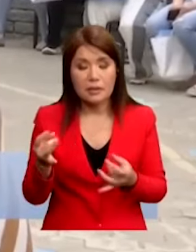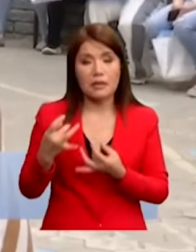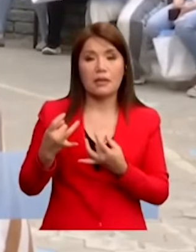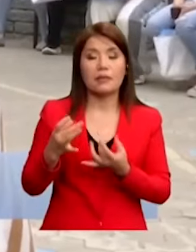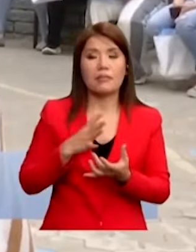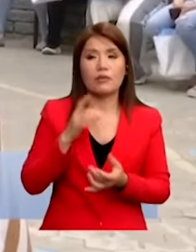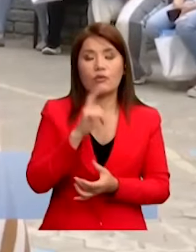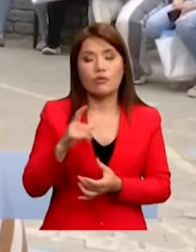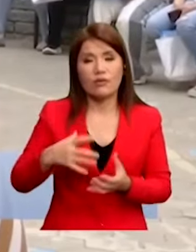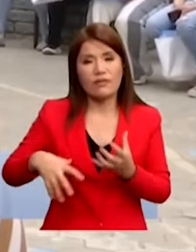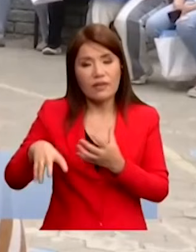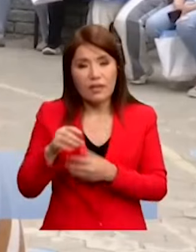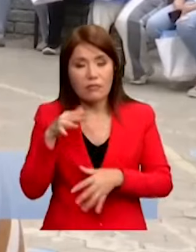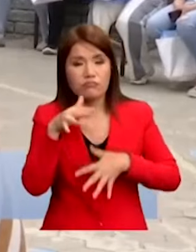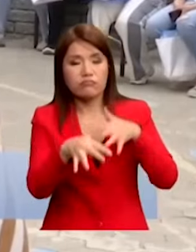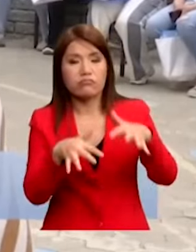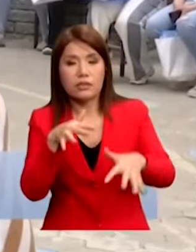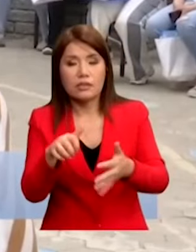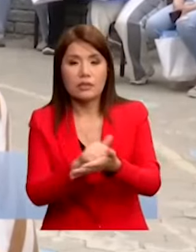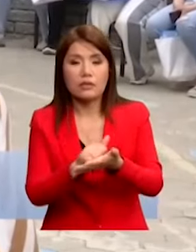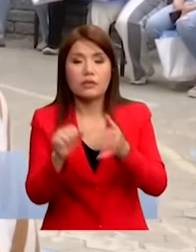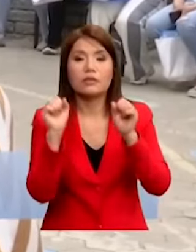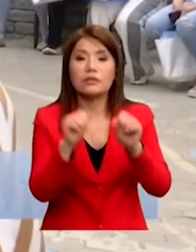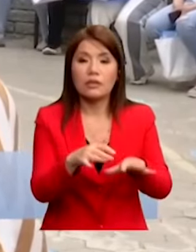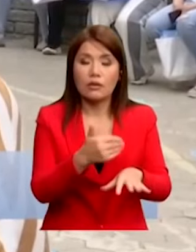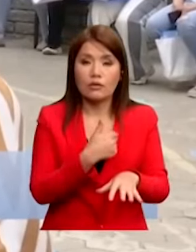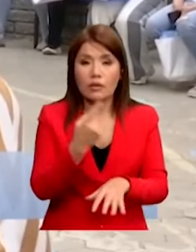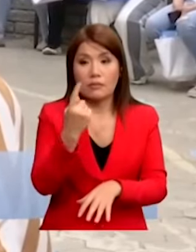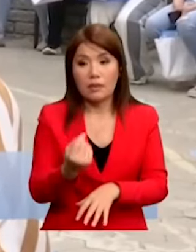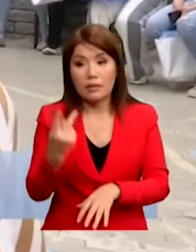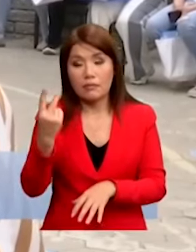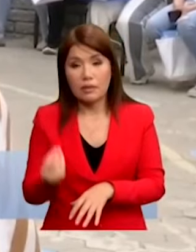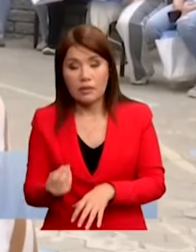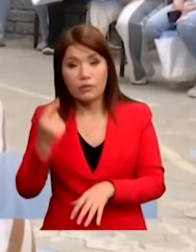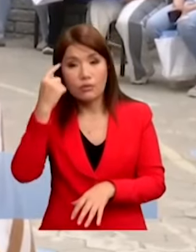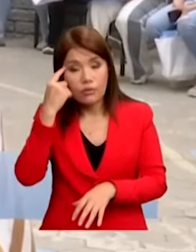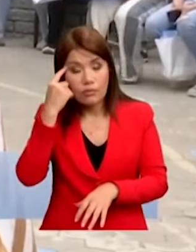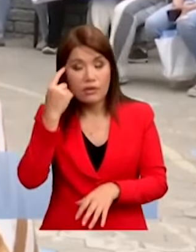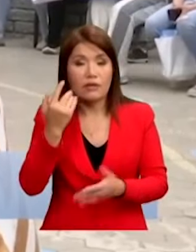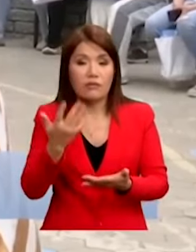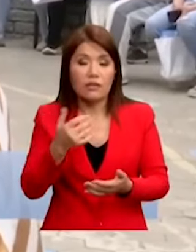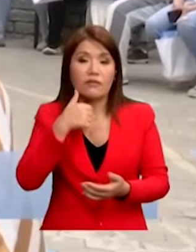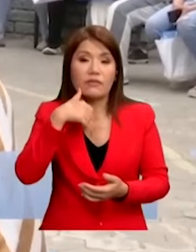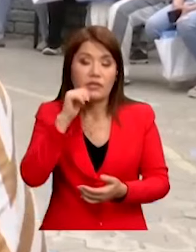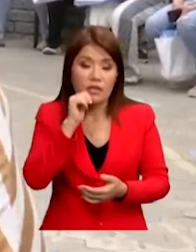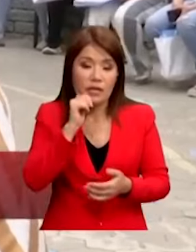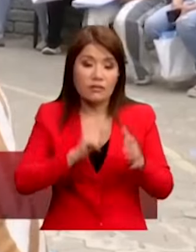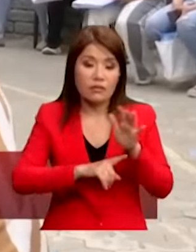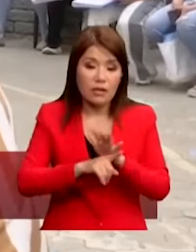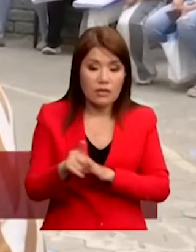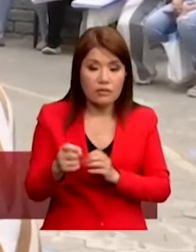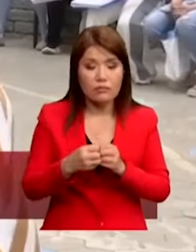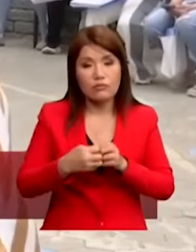бәрі жайлы мектепке құжатты сол бір күн, екі күн қабылдайды деп ойлаған шығар деп ойлаймын. Енді кешеден бері осында кішкене